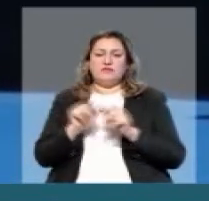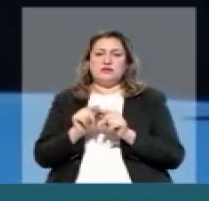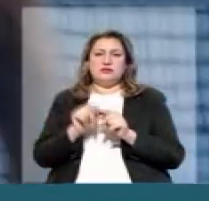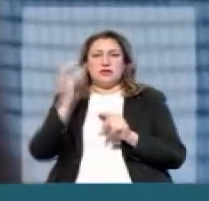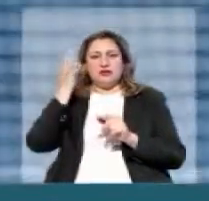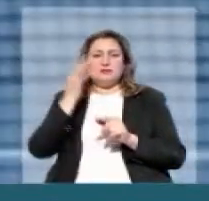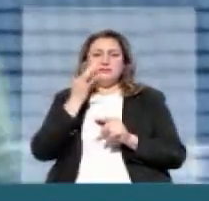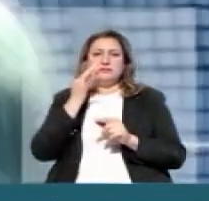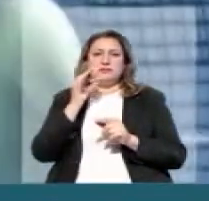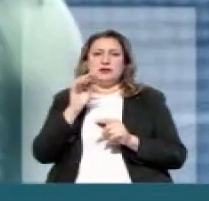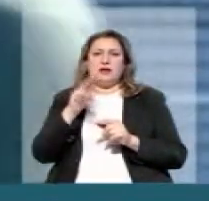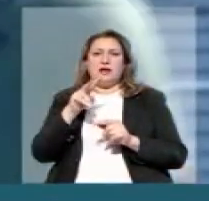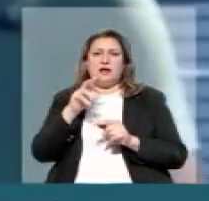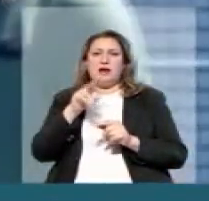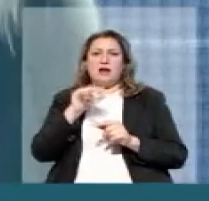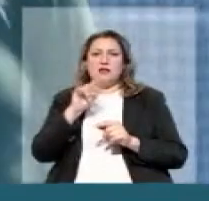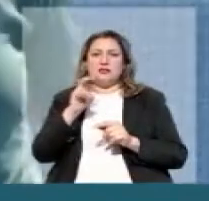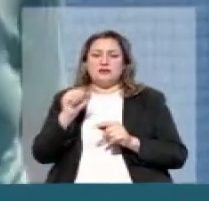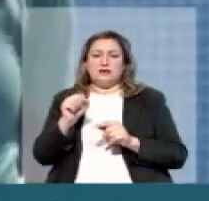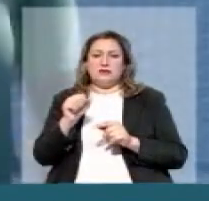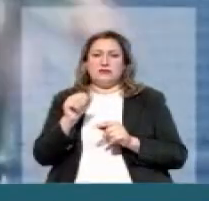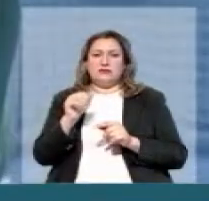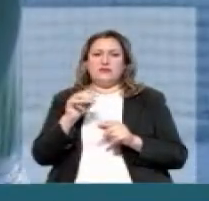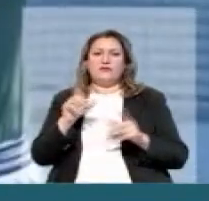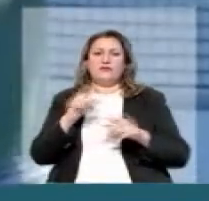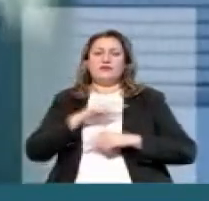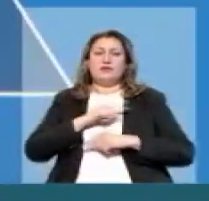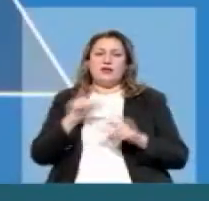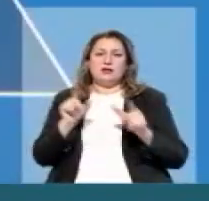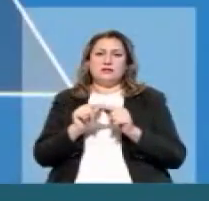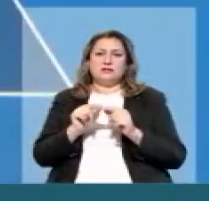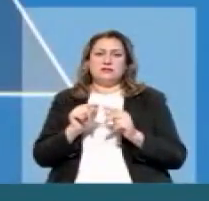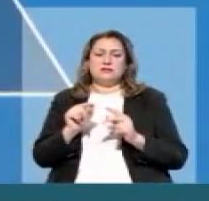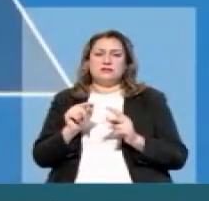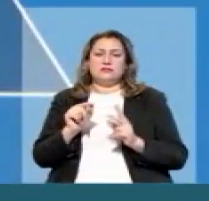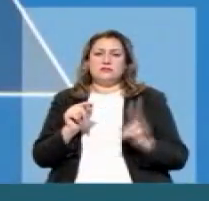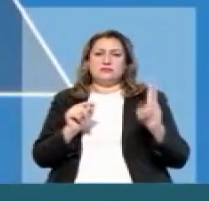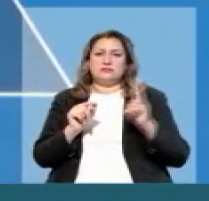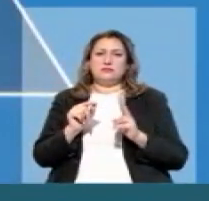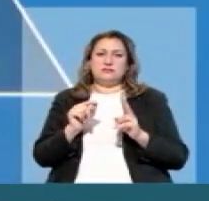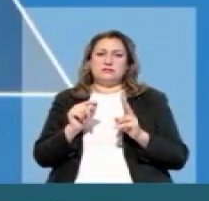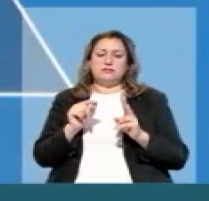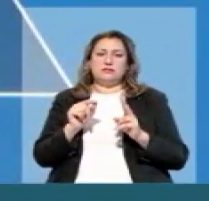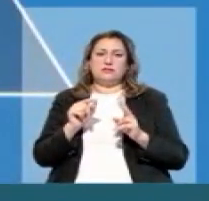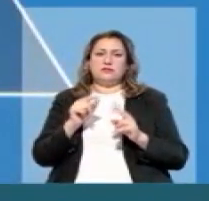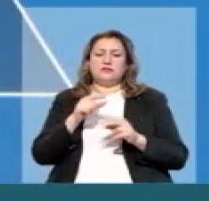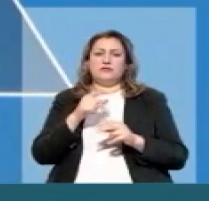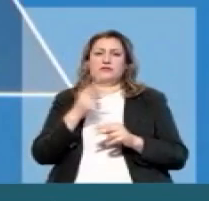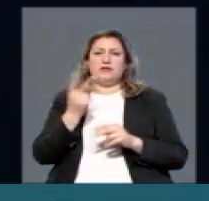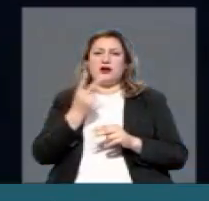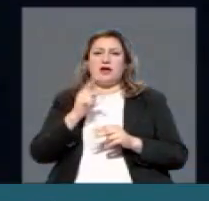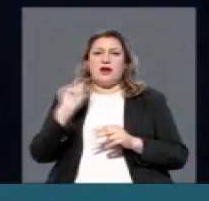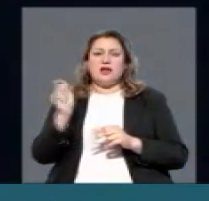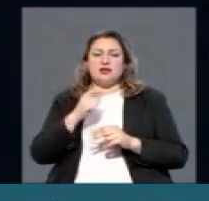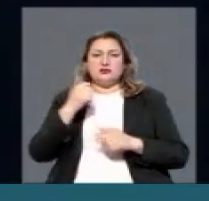Кава, Алисия Росольска мен шебелік байқасты. Бірінші партия барысында Кава мен Росольска 3-1 есемен алға шыққанымен